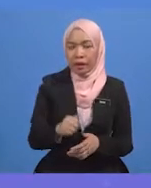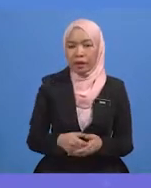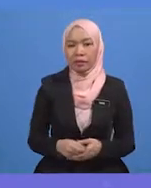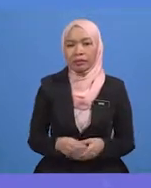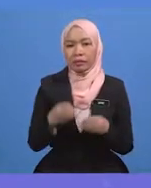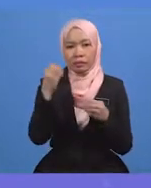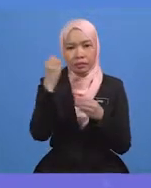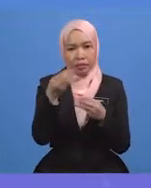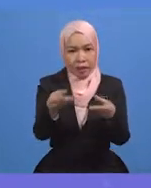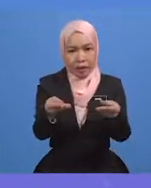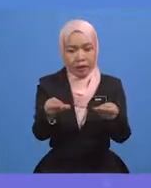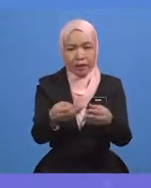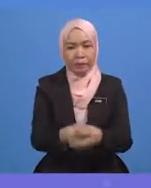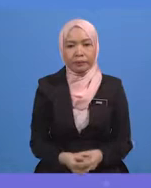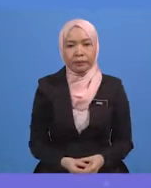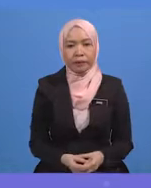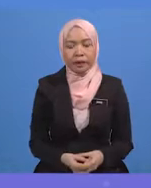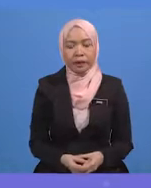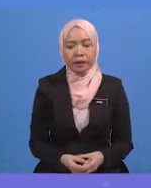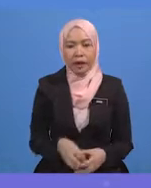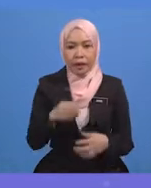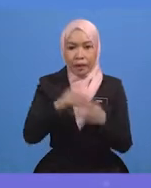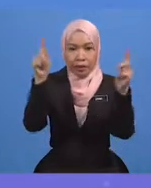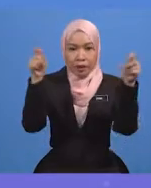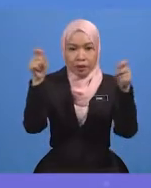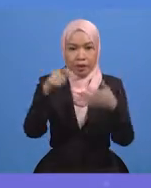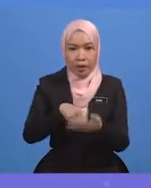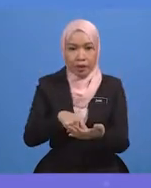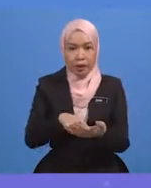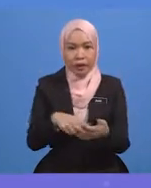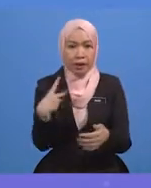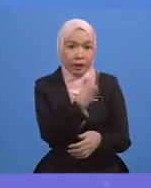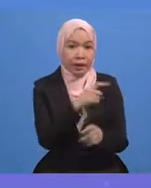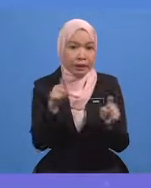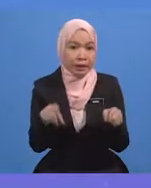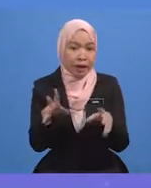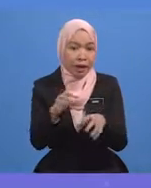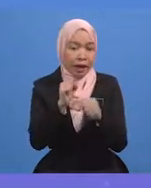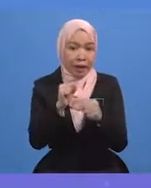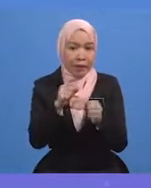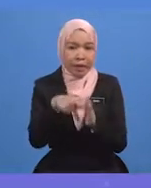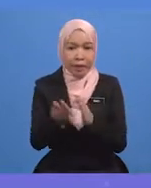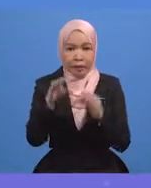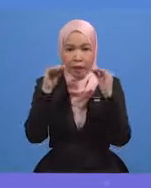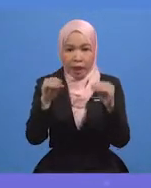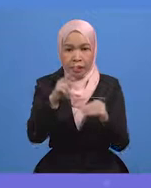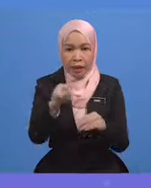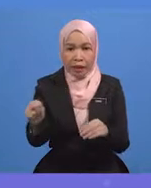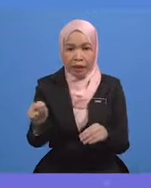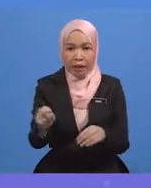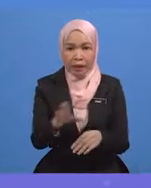dominan yang terserlah pada tokoh ini, sewajarnya kita perlu mengambil pengajaran dan